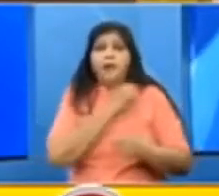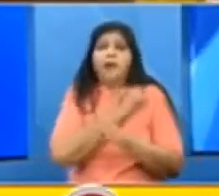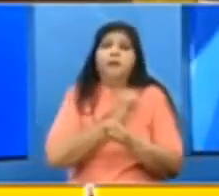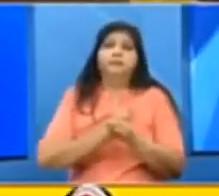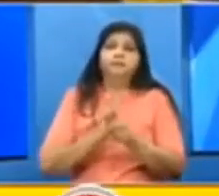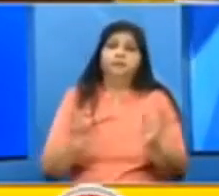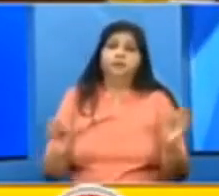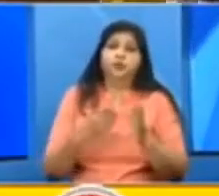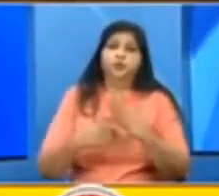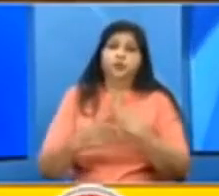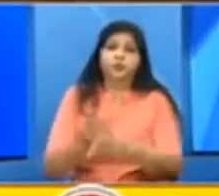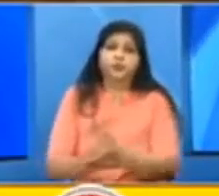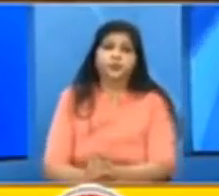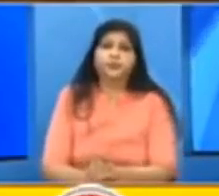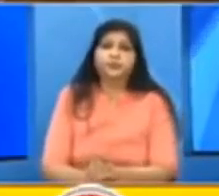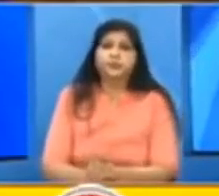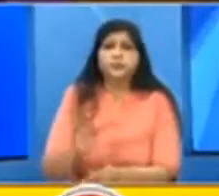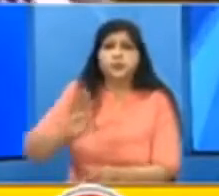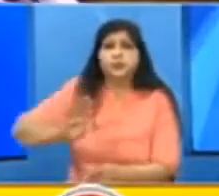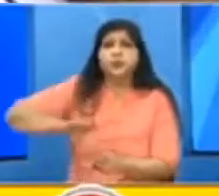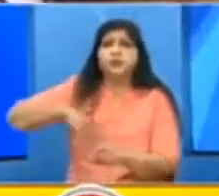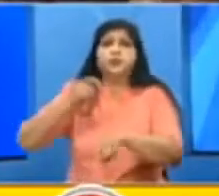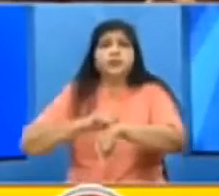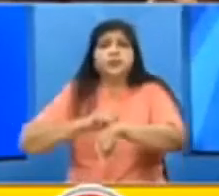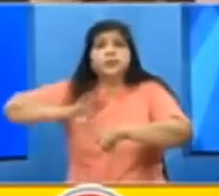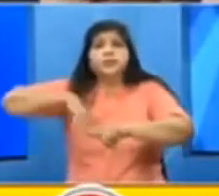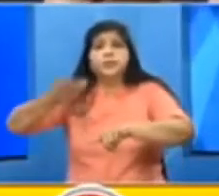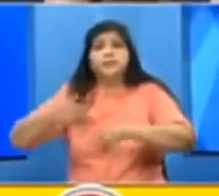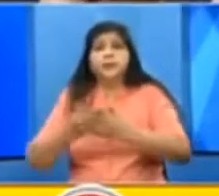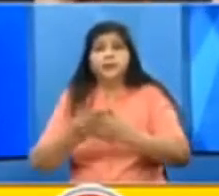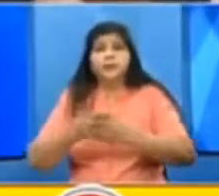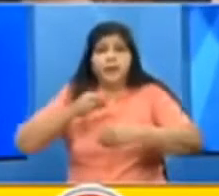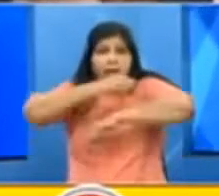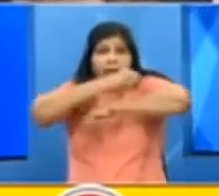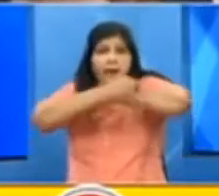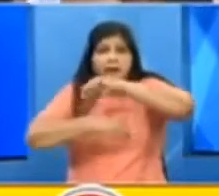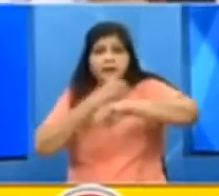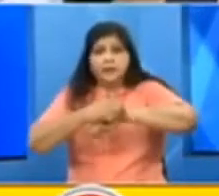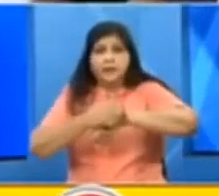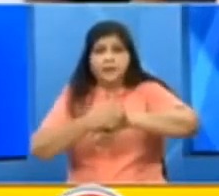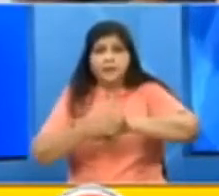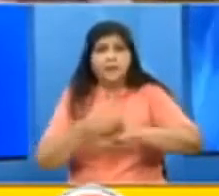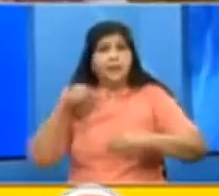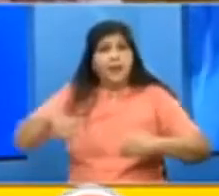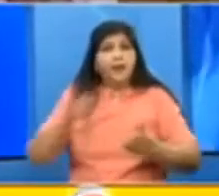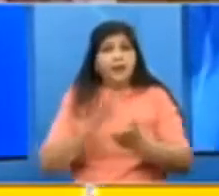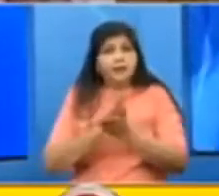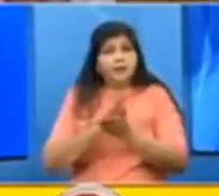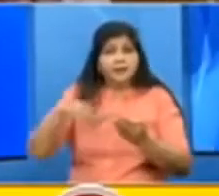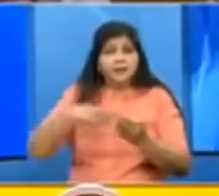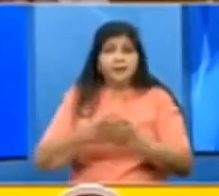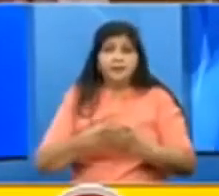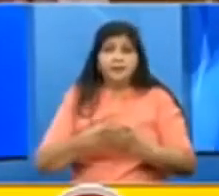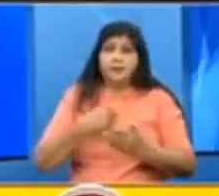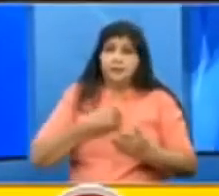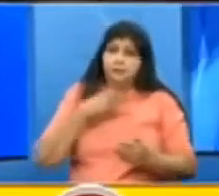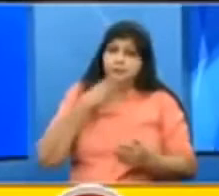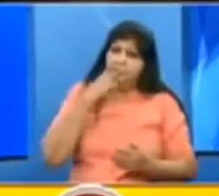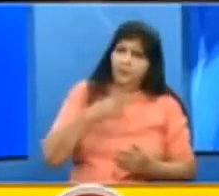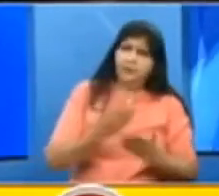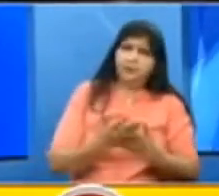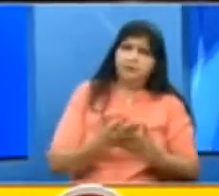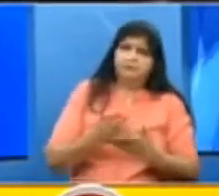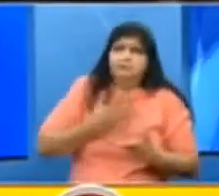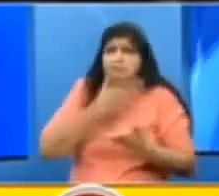साथियों, अभी कुछ दिन बाद रक्षाबंधन का पावन पर्व आ रहा है। मैं इन दिनों देख रहा हूं कि